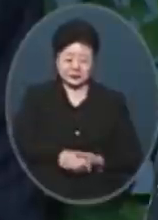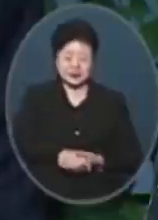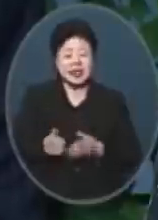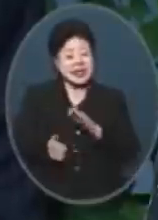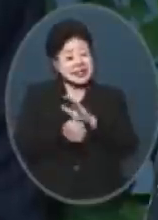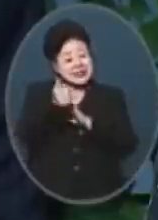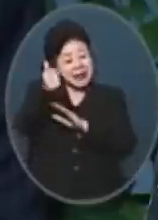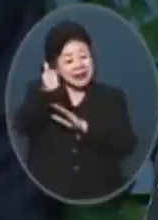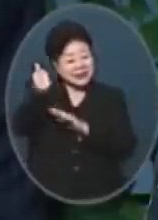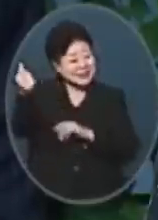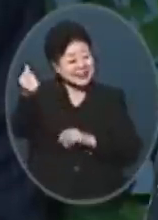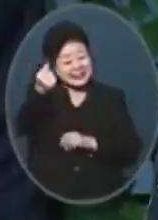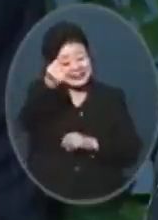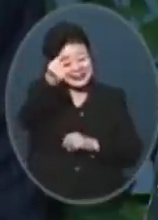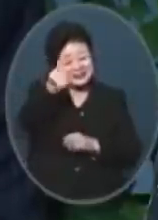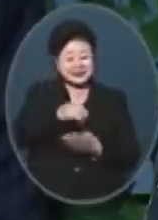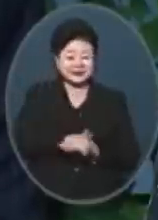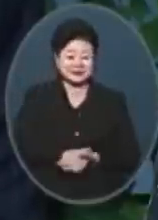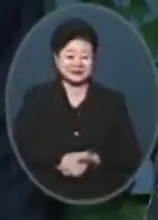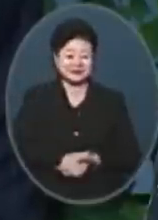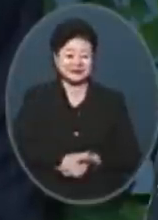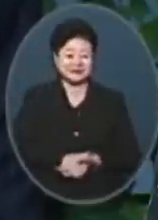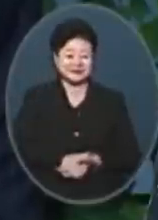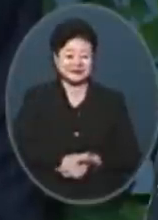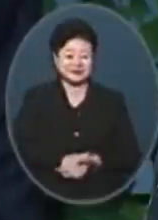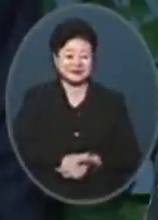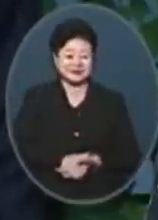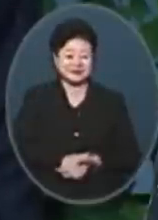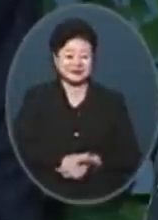희망을 하나님은 주시는 것입니다.